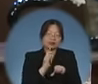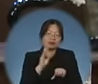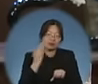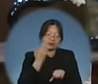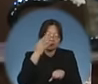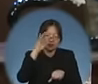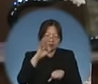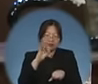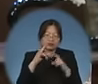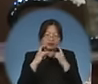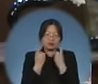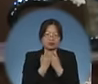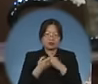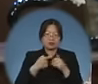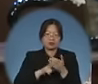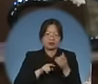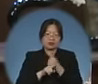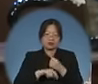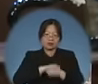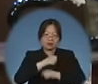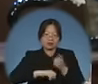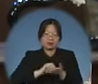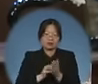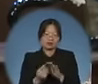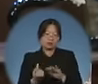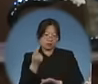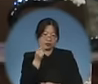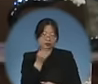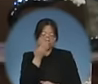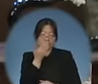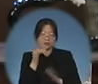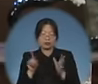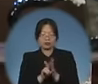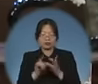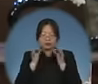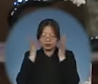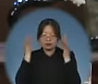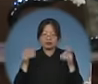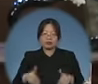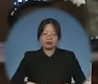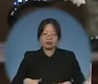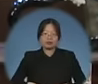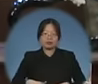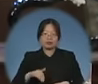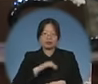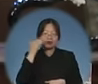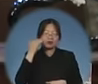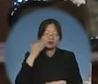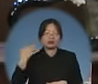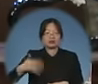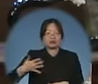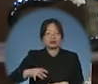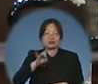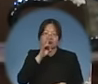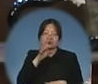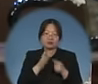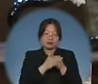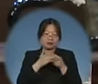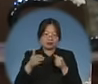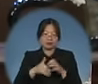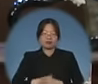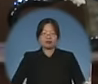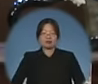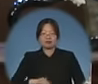바는 그렇죠. 개인의 심리적 자유도가 높아지도록 노력해야 하는데 그렇죠. 우리는 아직 그게 안 되고 있는 네, 거군요. 네,